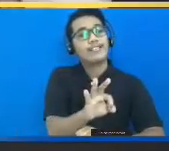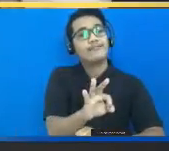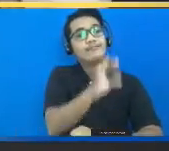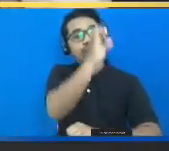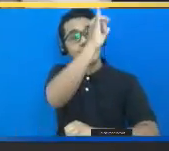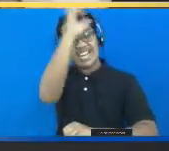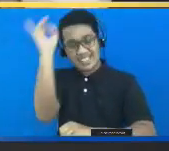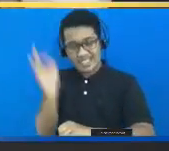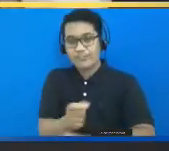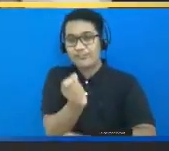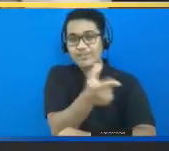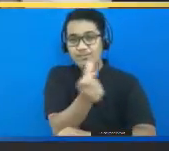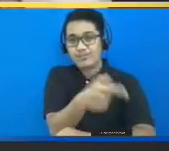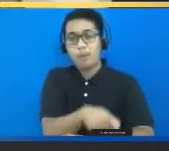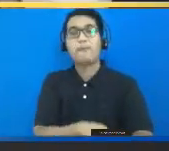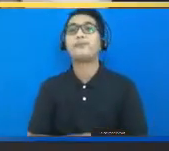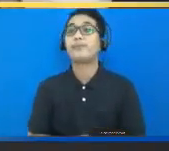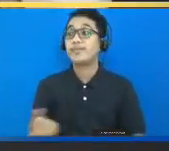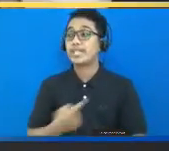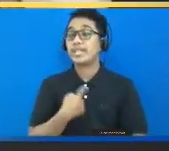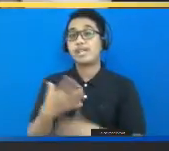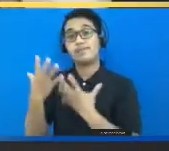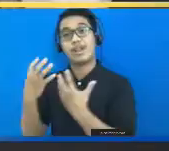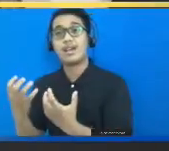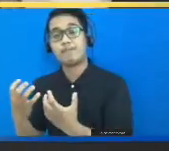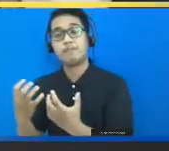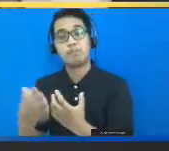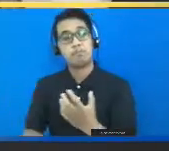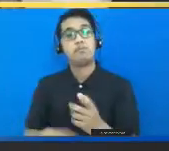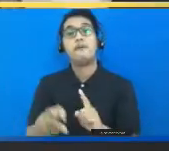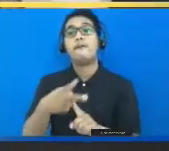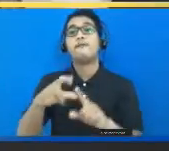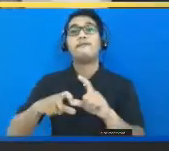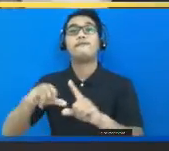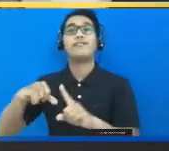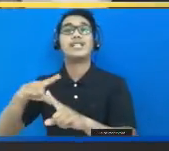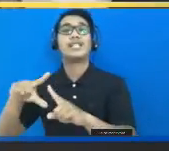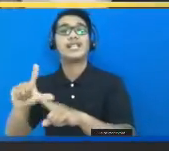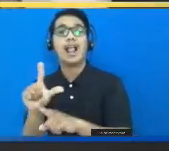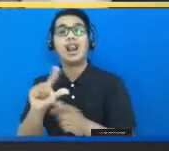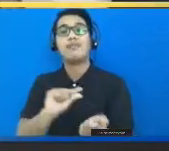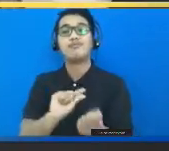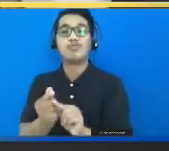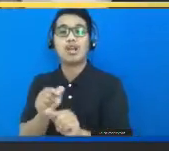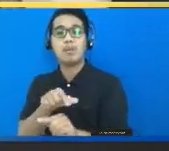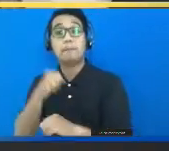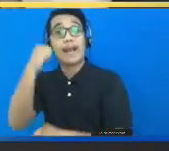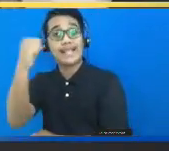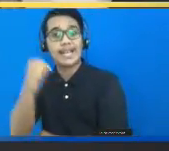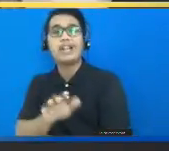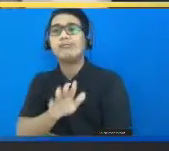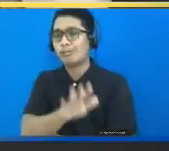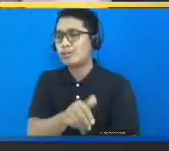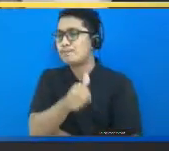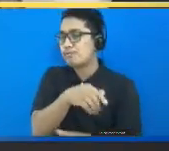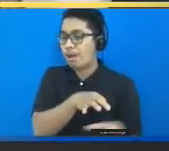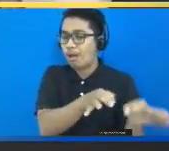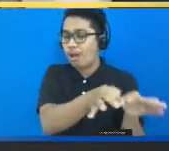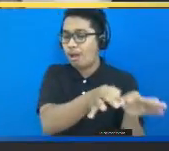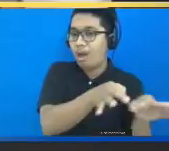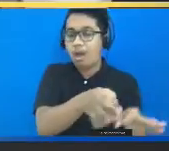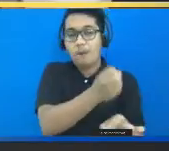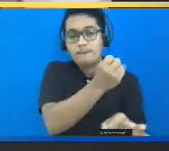kreatif dan kita berharap apabila recompense kali ini berhasil tentu akan mampu untuk memfasilitasi